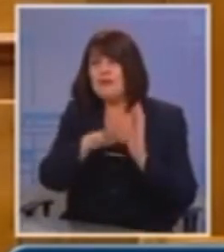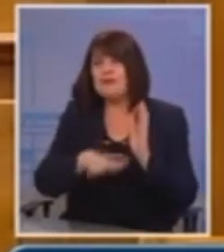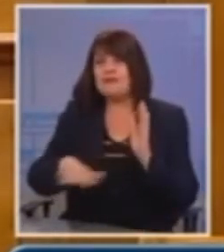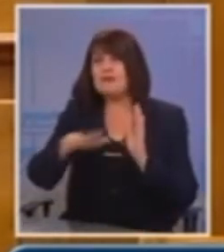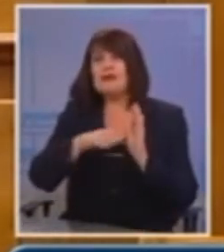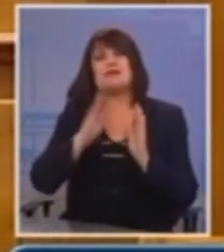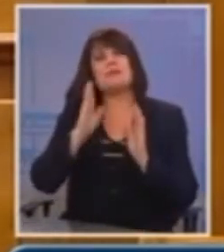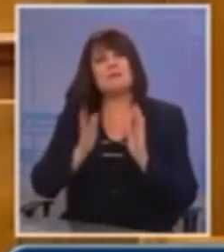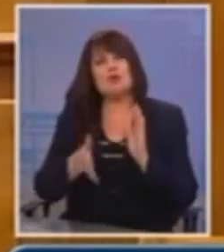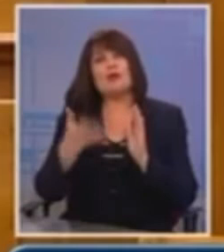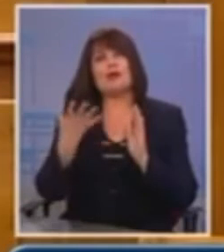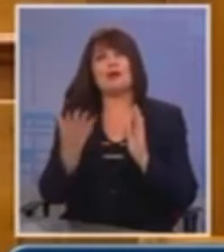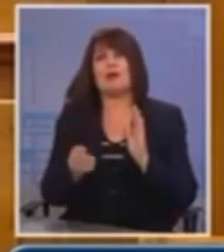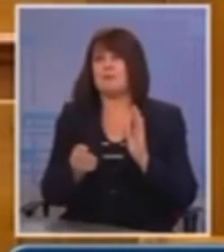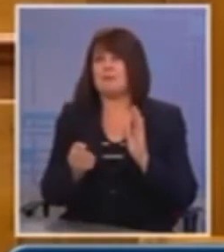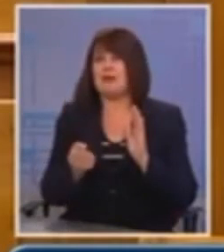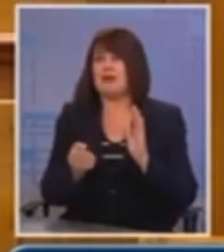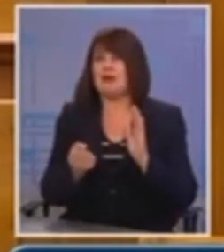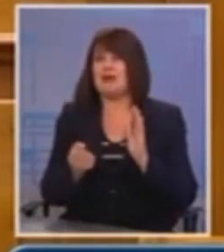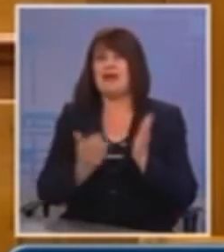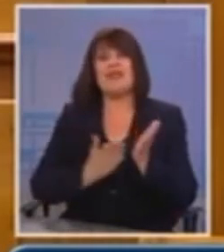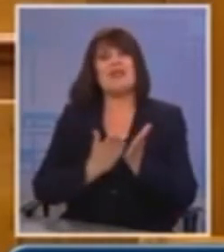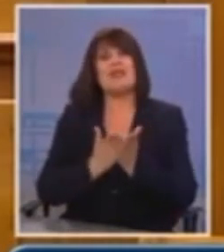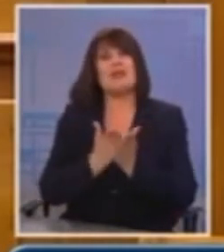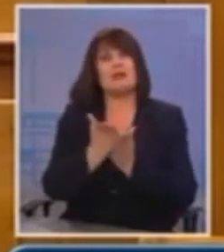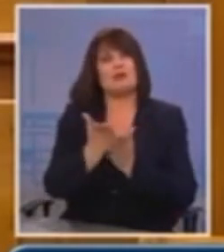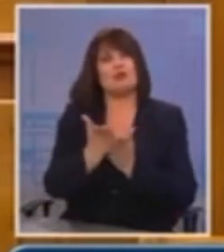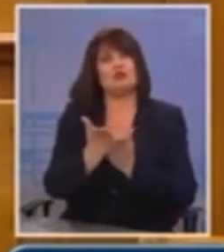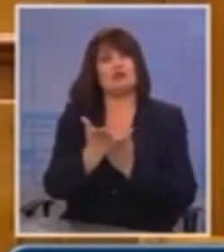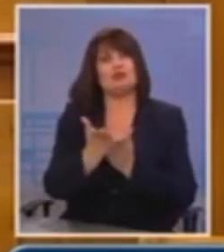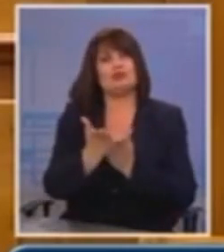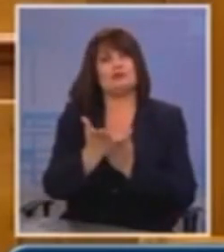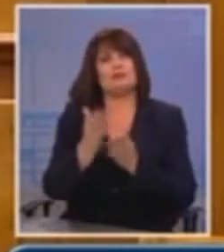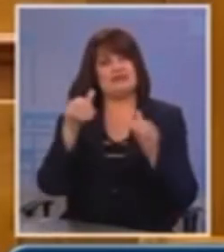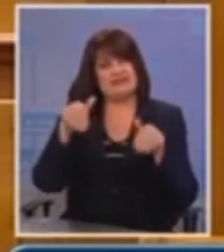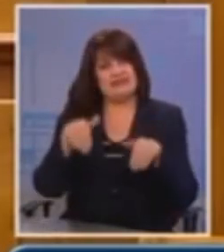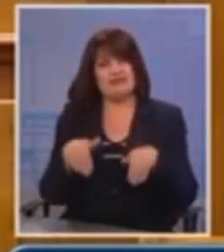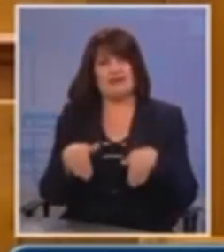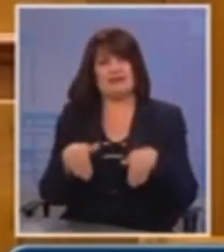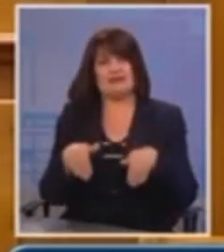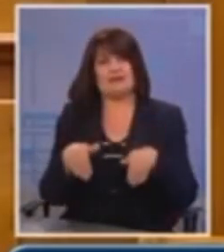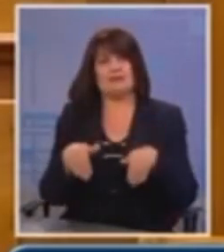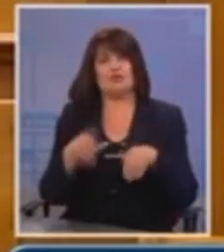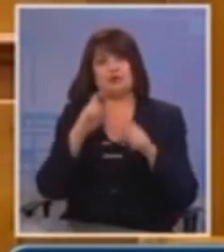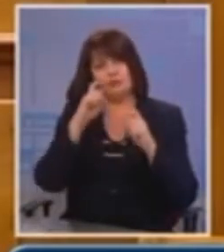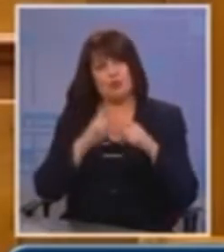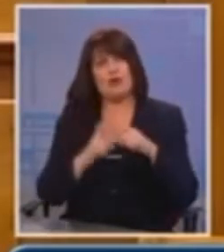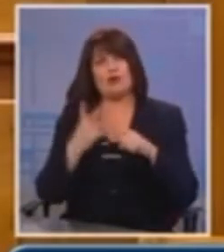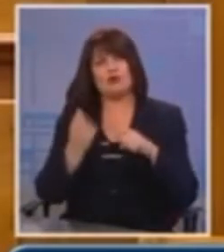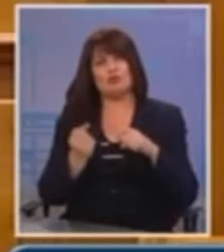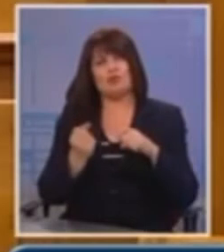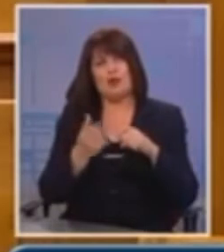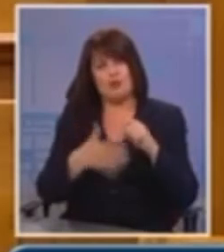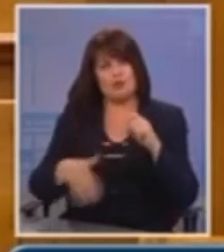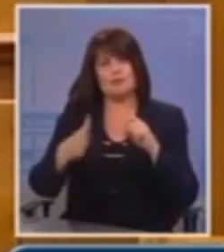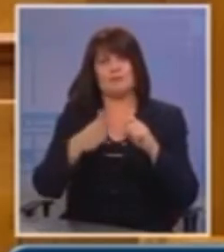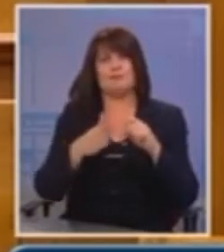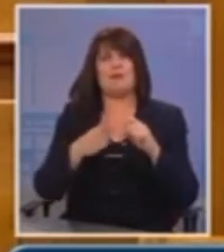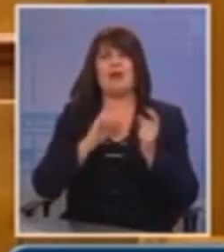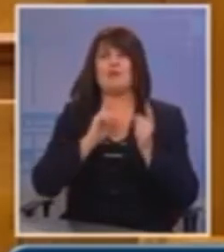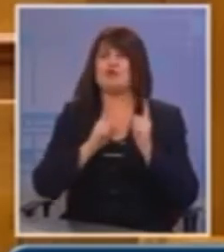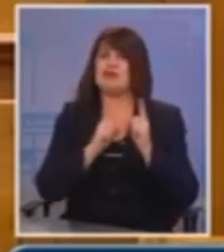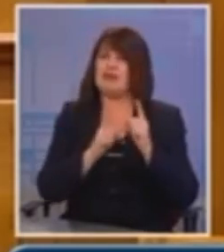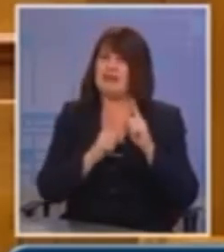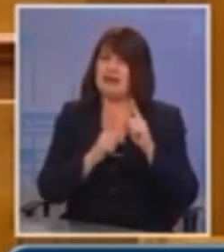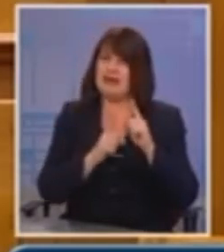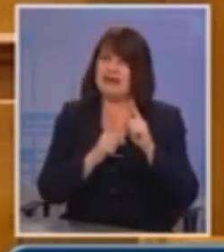οποίες μπορεί να υπάρξει δικαιοσύνη και σεβασμός προς τις υποχρεώσεις που προκύπτουν από τις